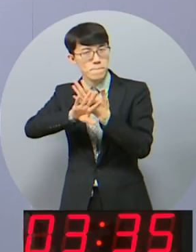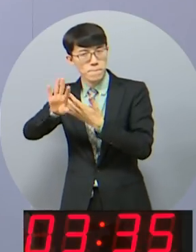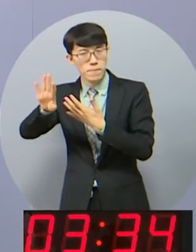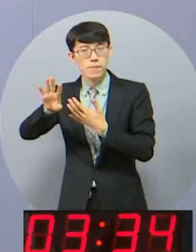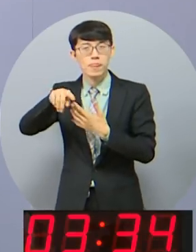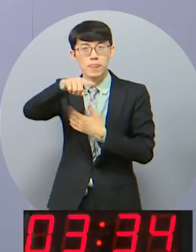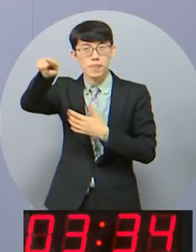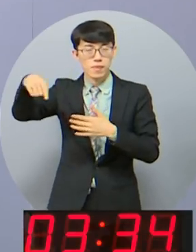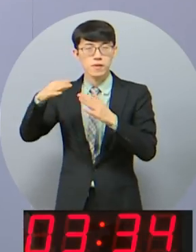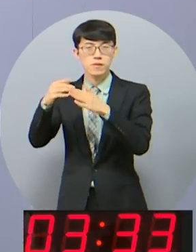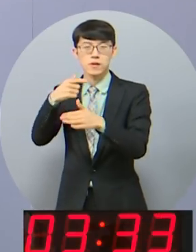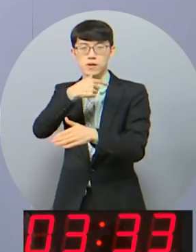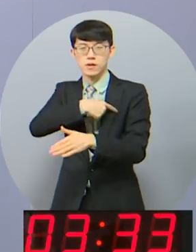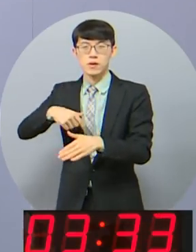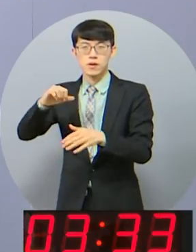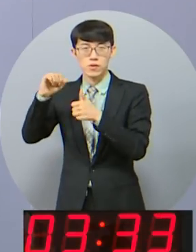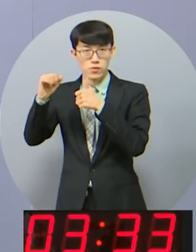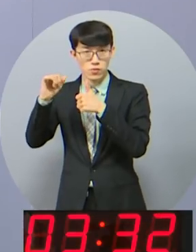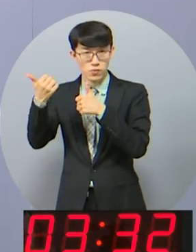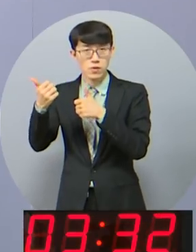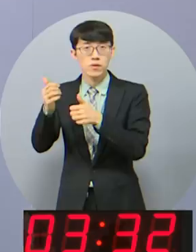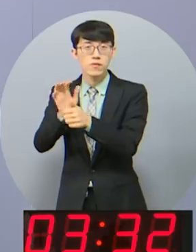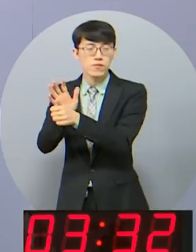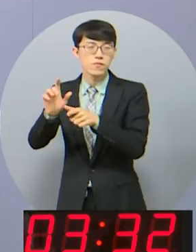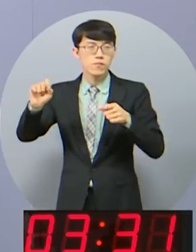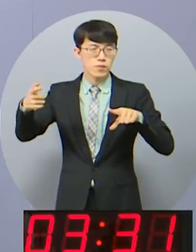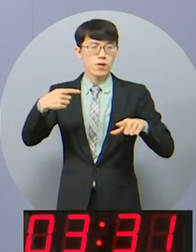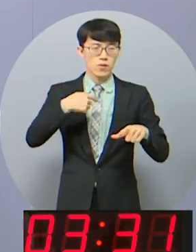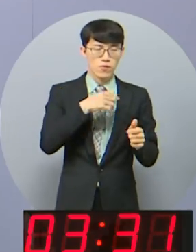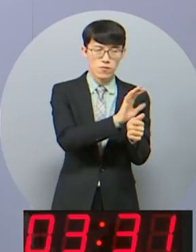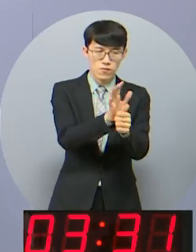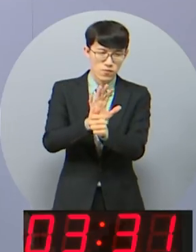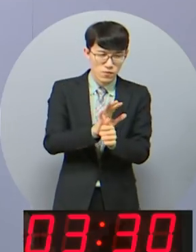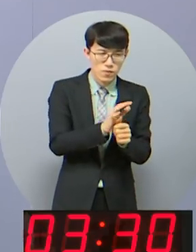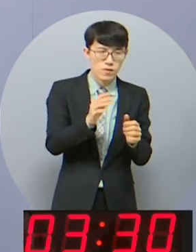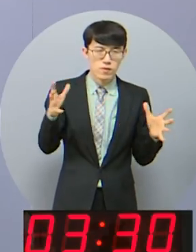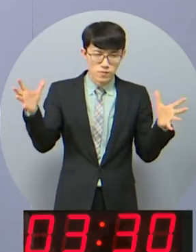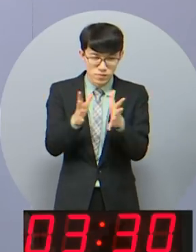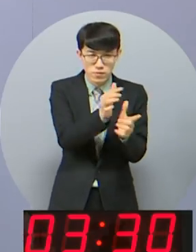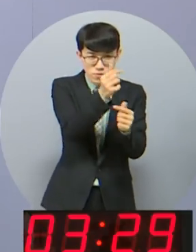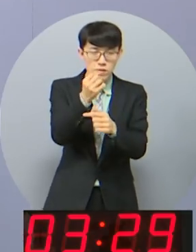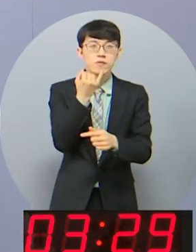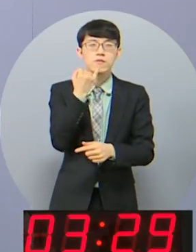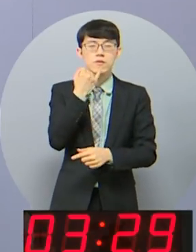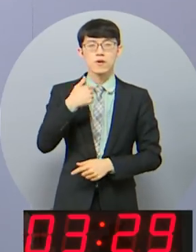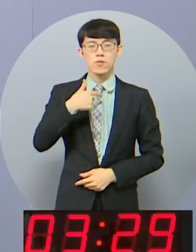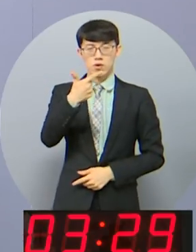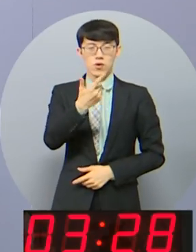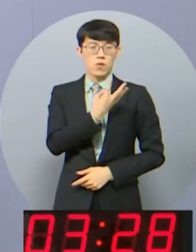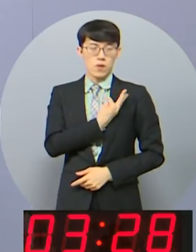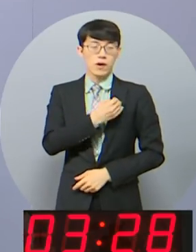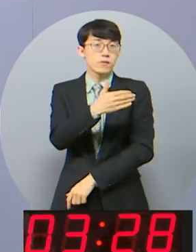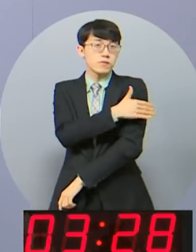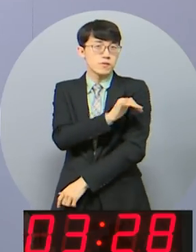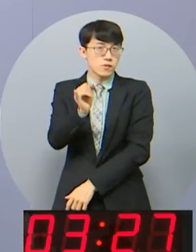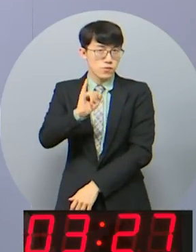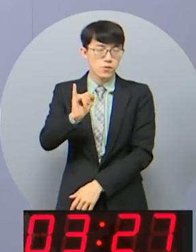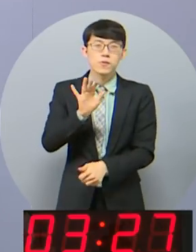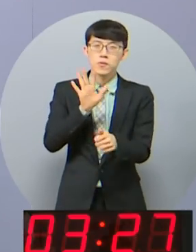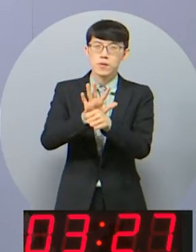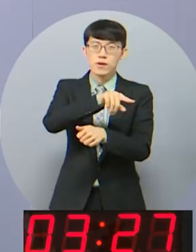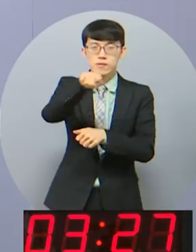全方位的服务，让6号陈静怡、6号单静怡为选民去努